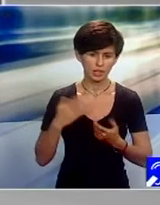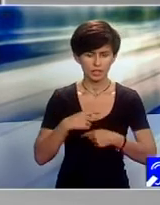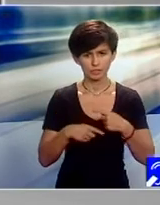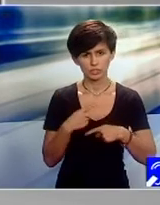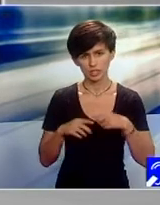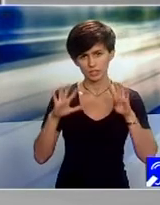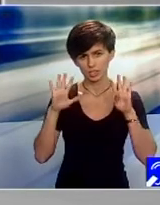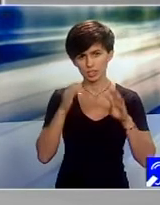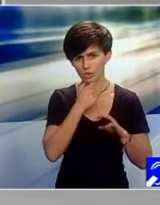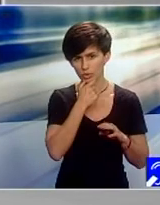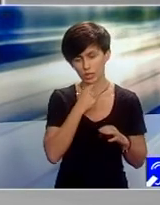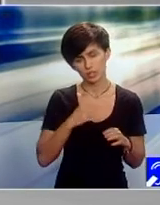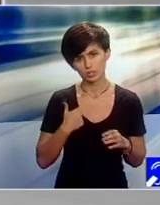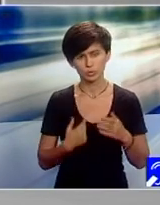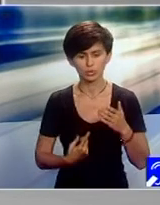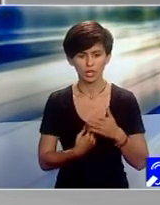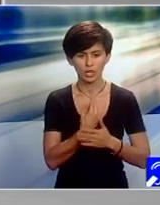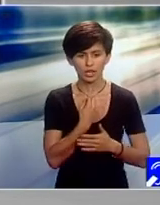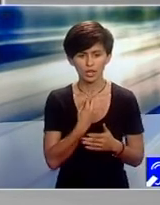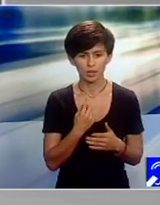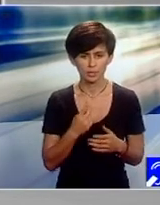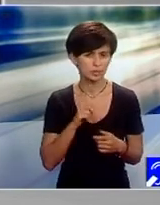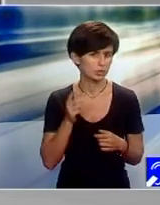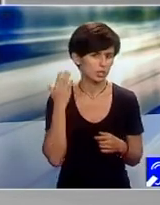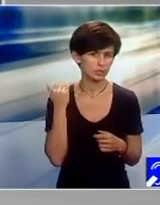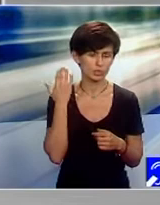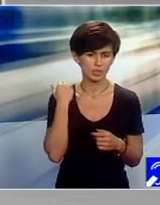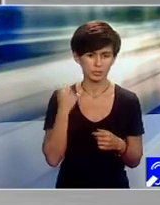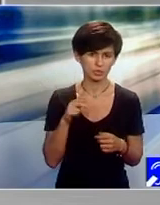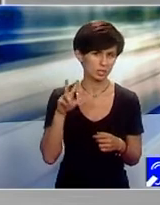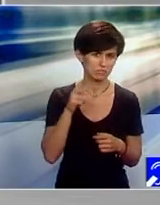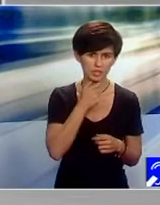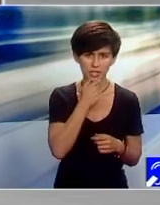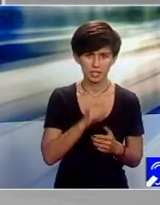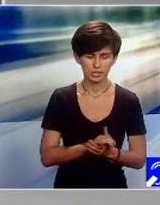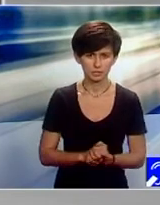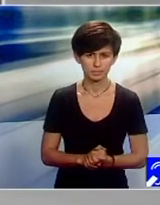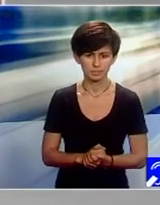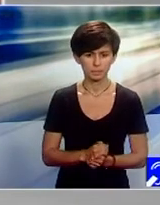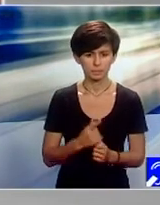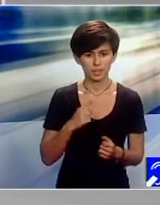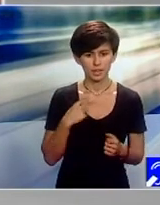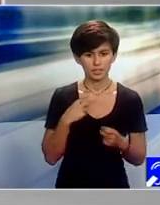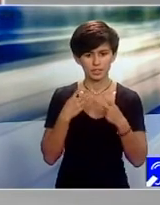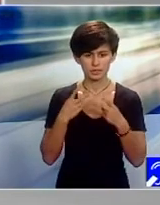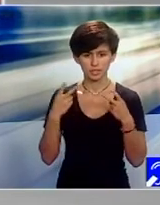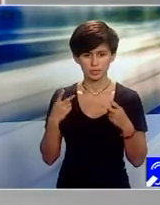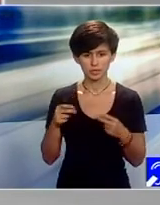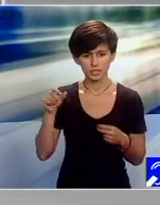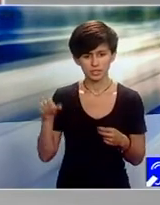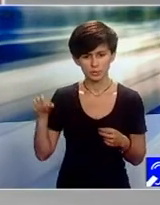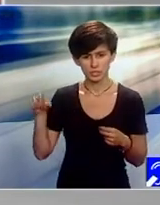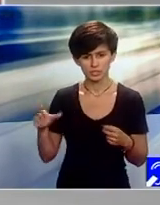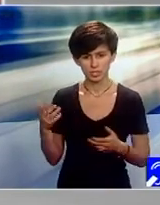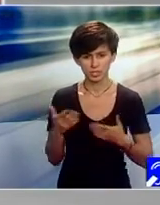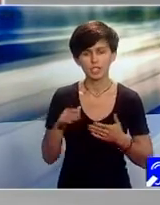unul format de acum de curând, de când noi am deschis centrul comunitar județean, de aproape 3 ani. Deci e important ca și cei care sunt în apropierea,